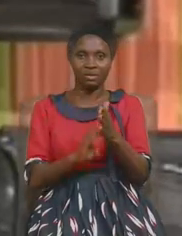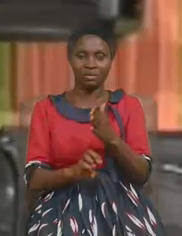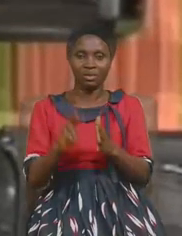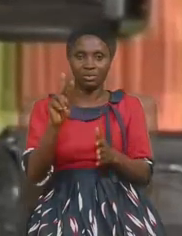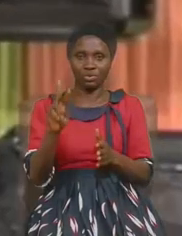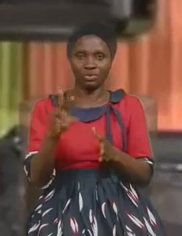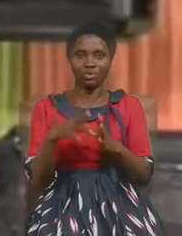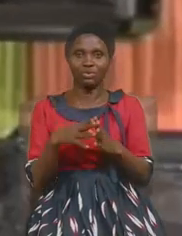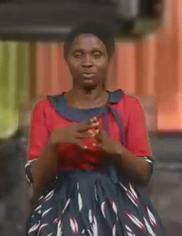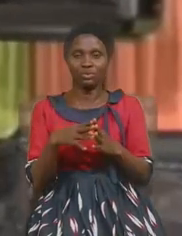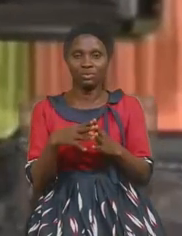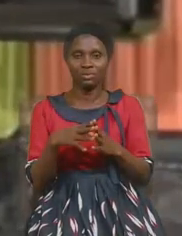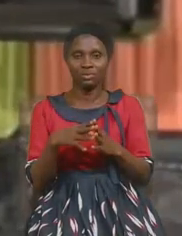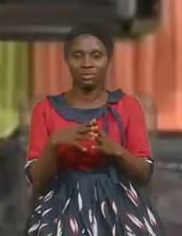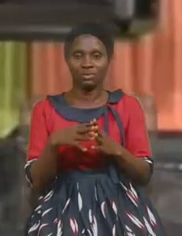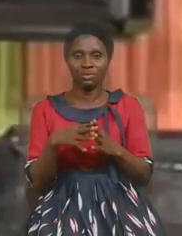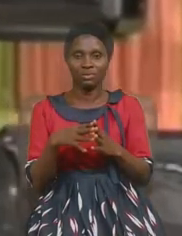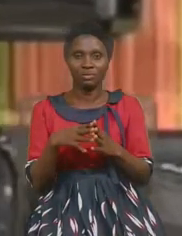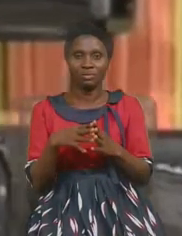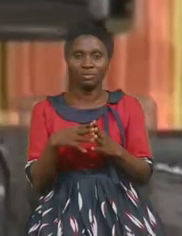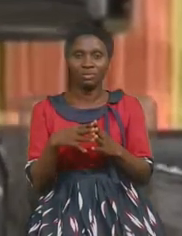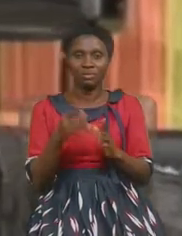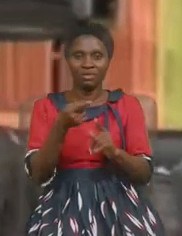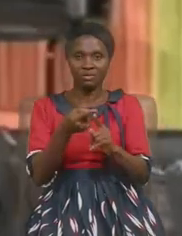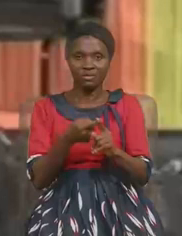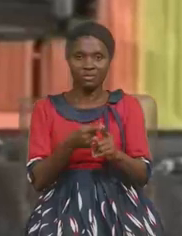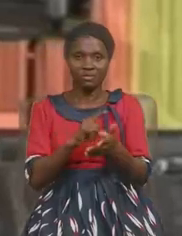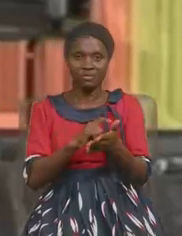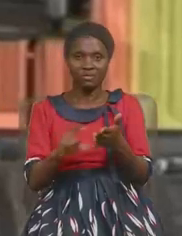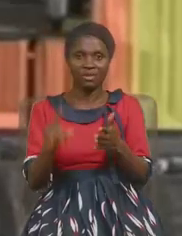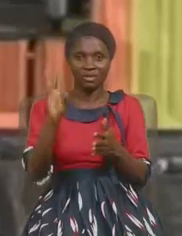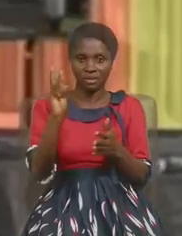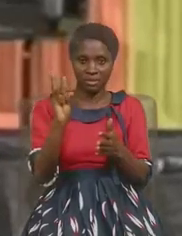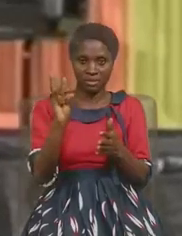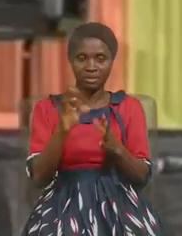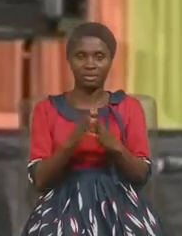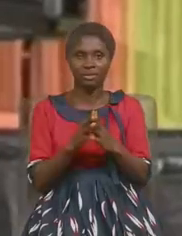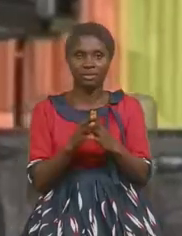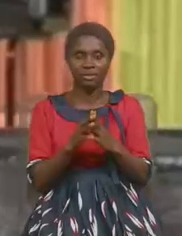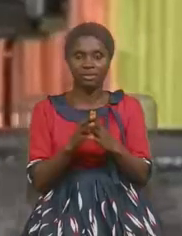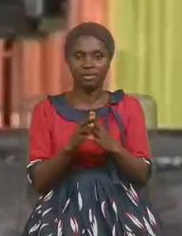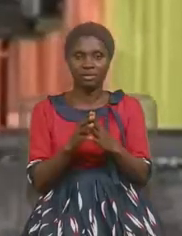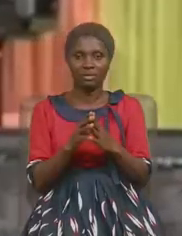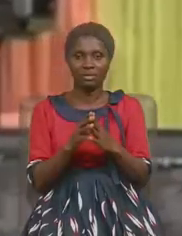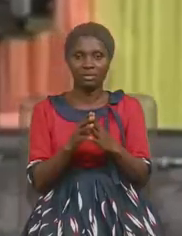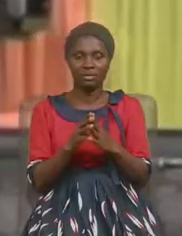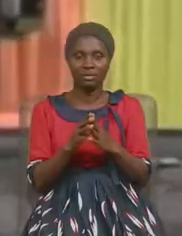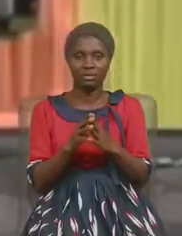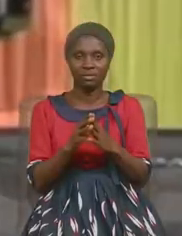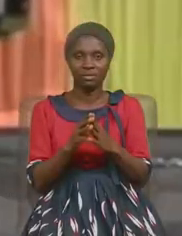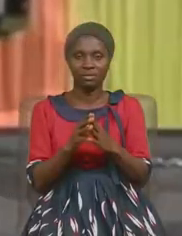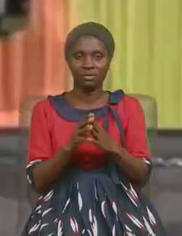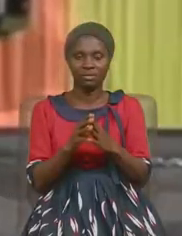Éphésiens 2. Nous lisons ici le verset 16. En Éphésiens 2, verset